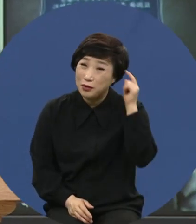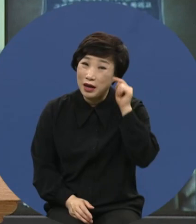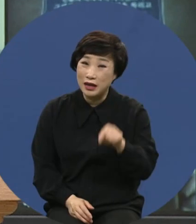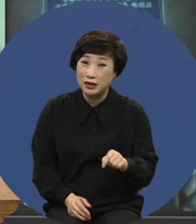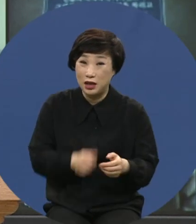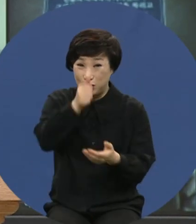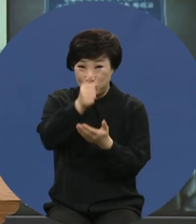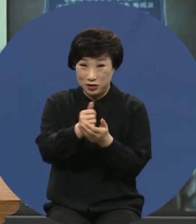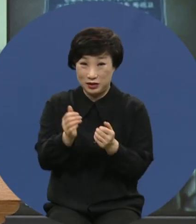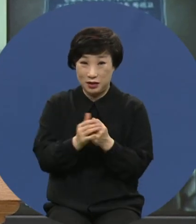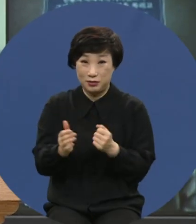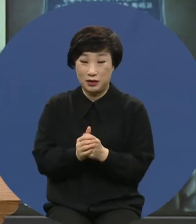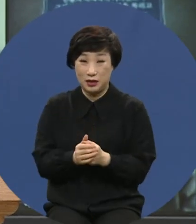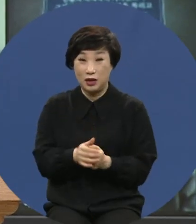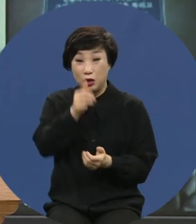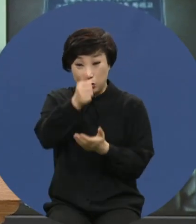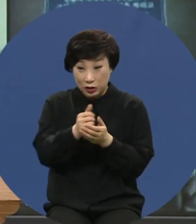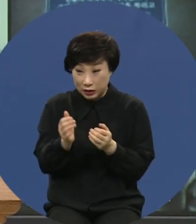죄.